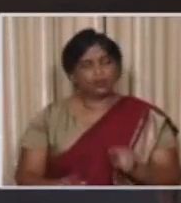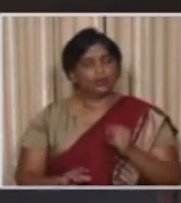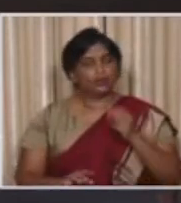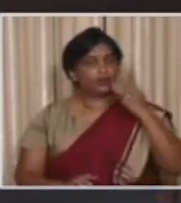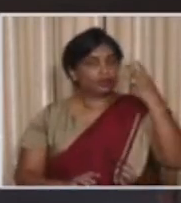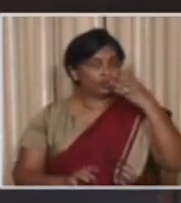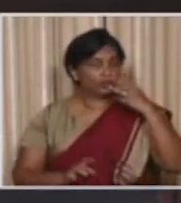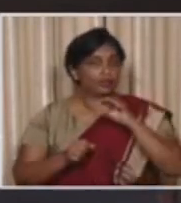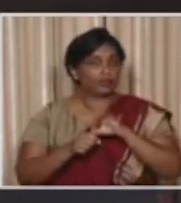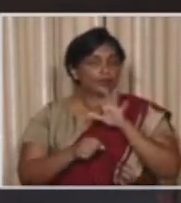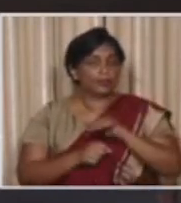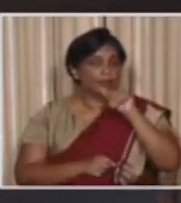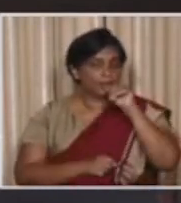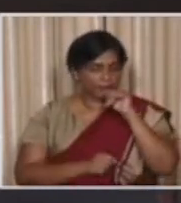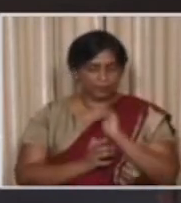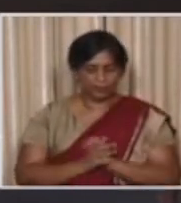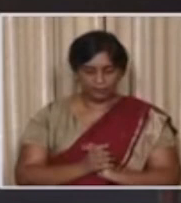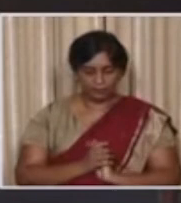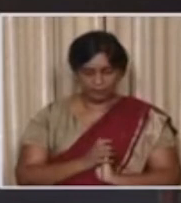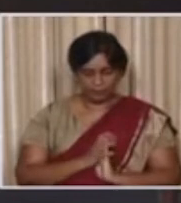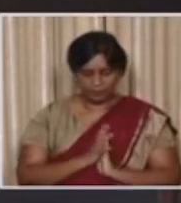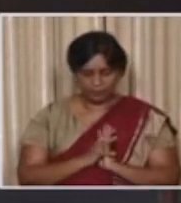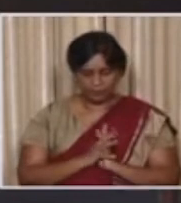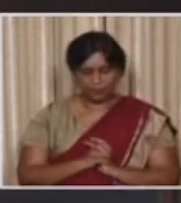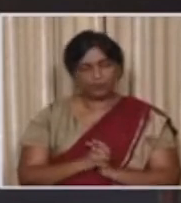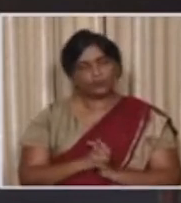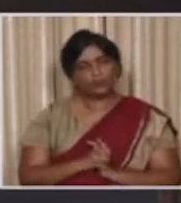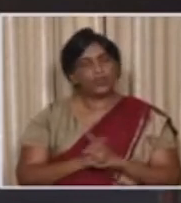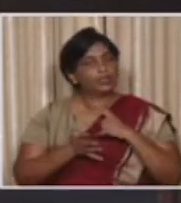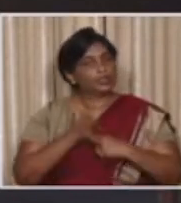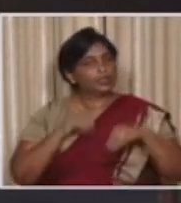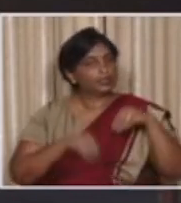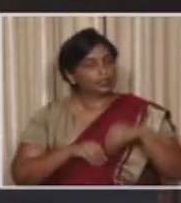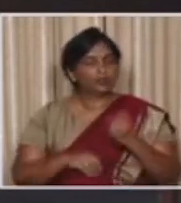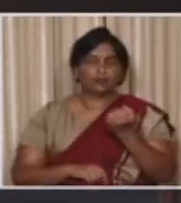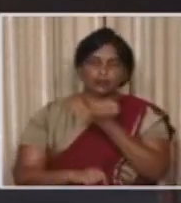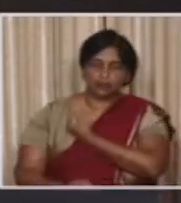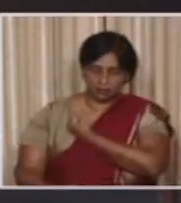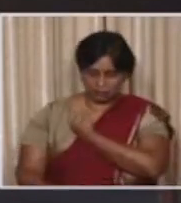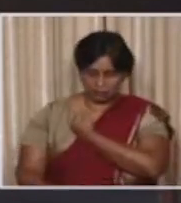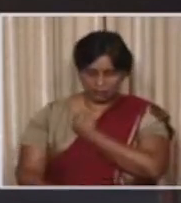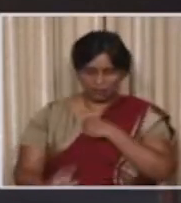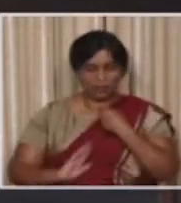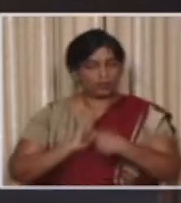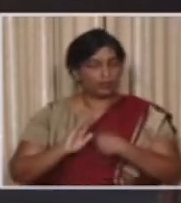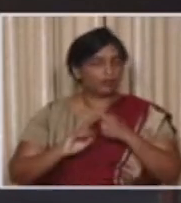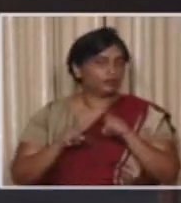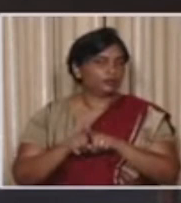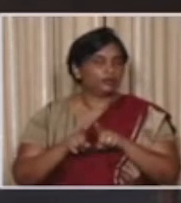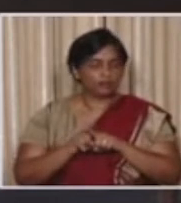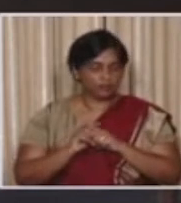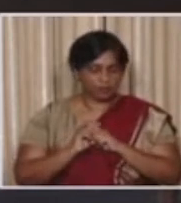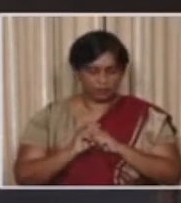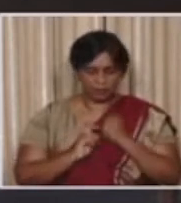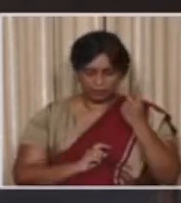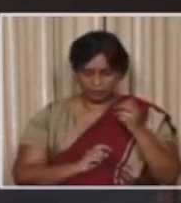පැණිබීම පිළිබඳව. Steadfast political commitment helped the country achieve major gains in